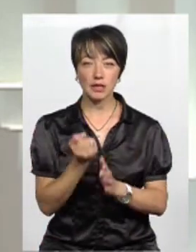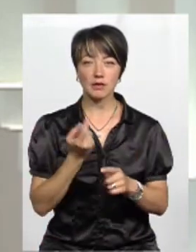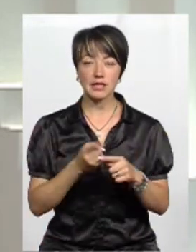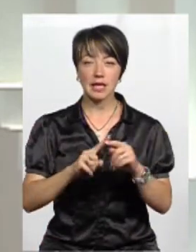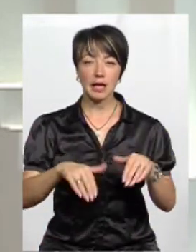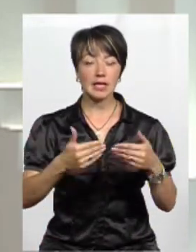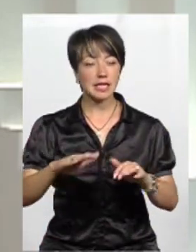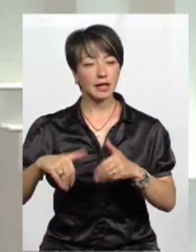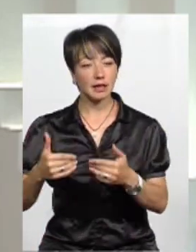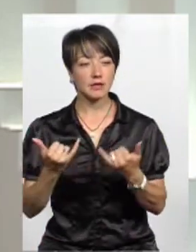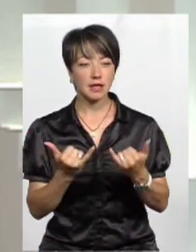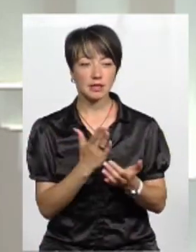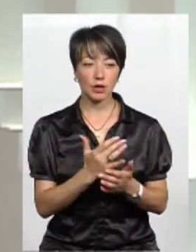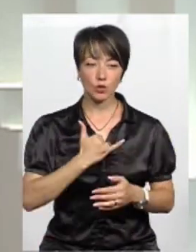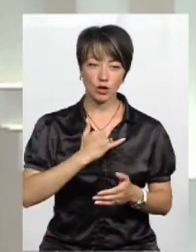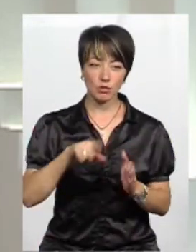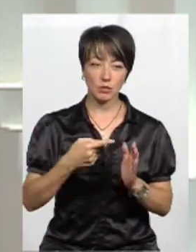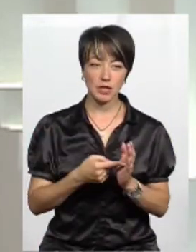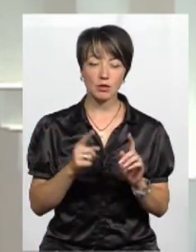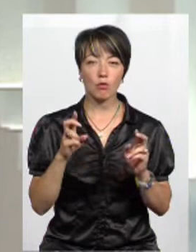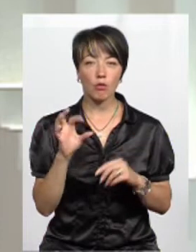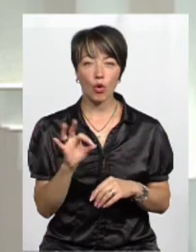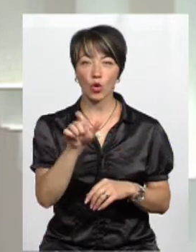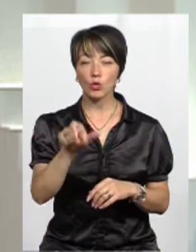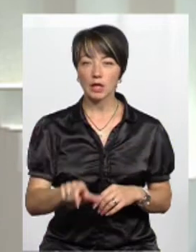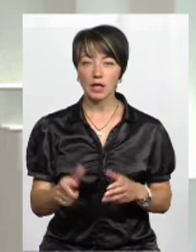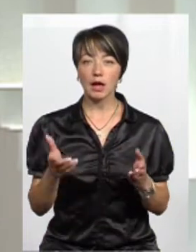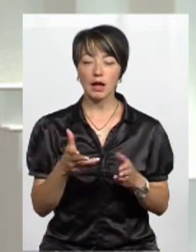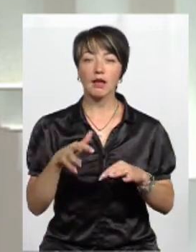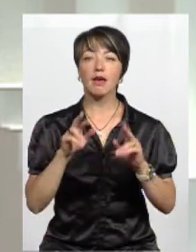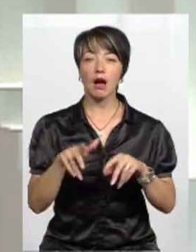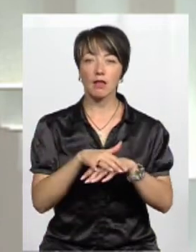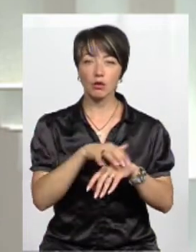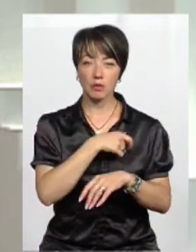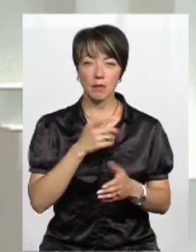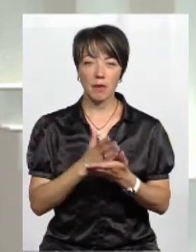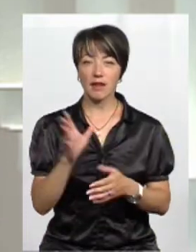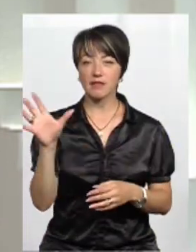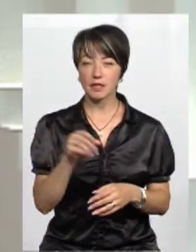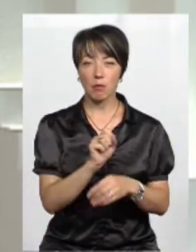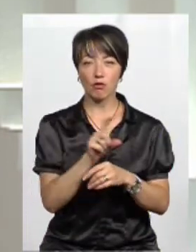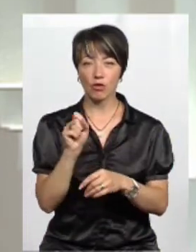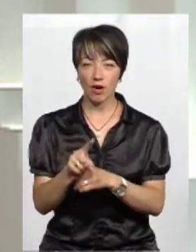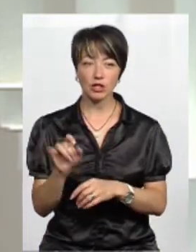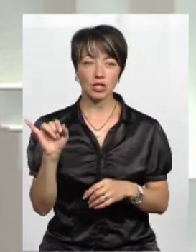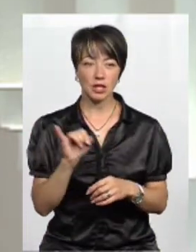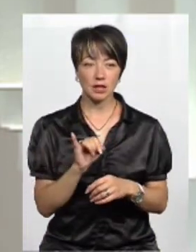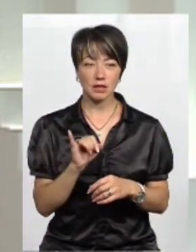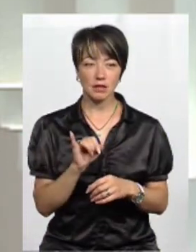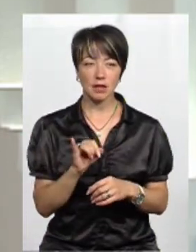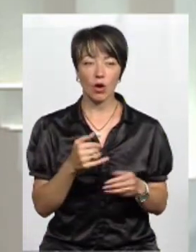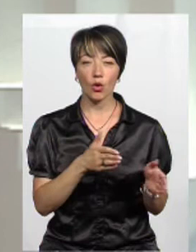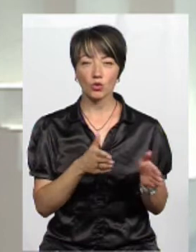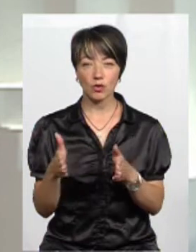ці ініціативи, які зараз є в нашому місті. Тому що людина, як народний депутат, має для цього всі повноваження. І